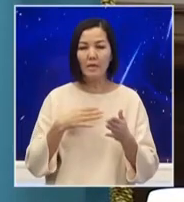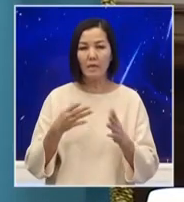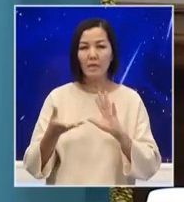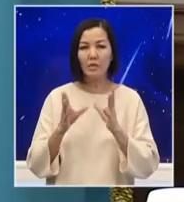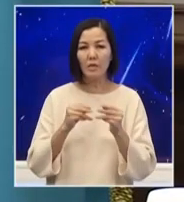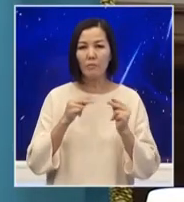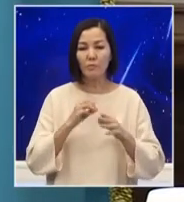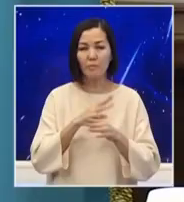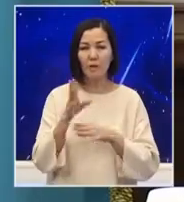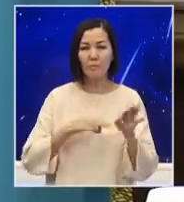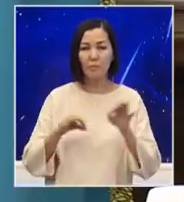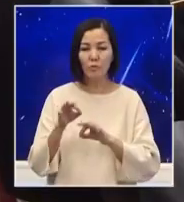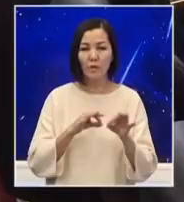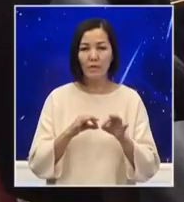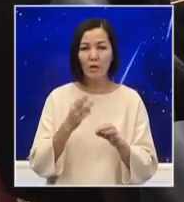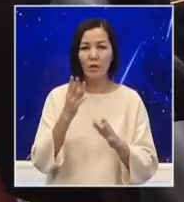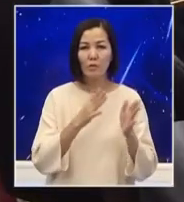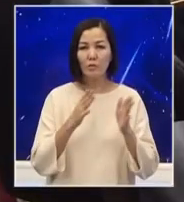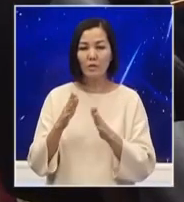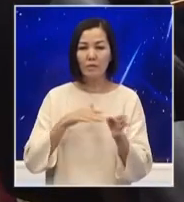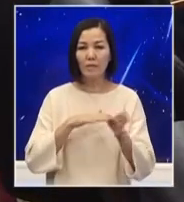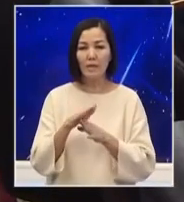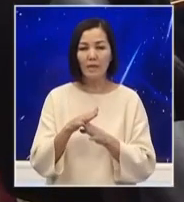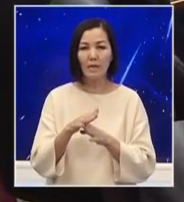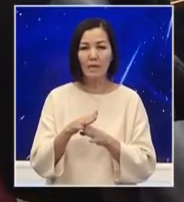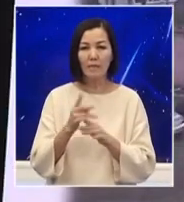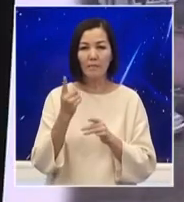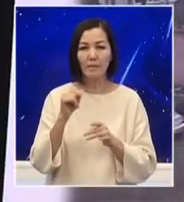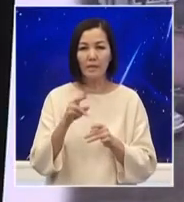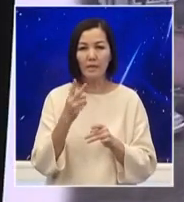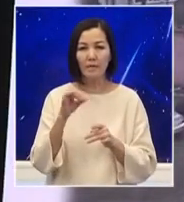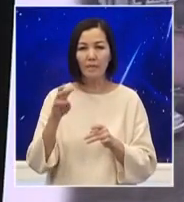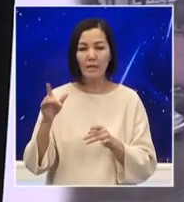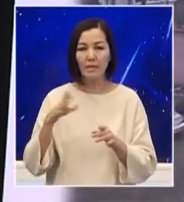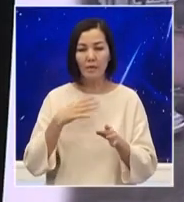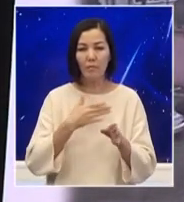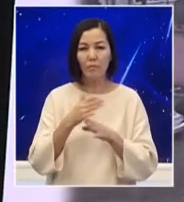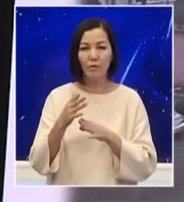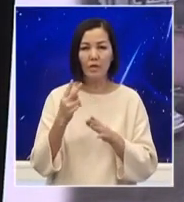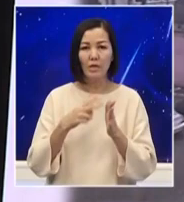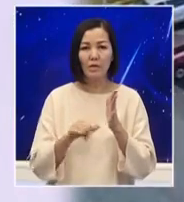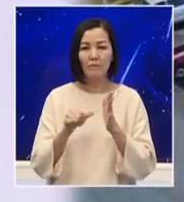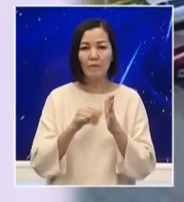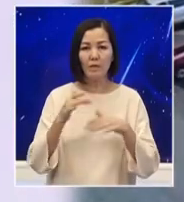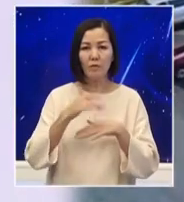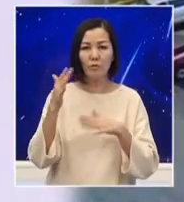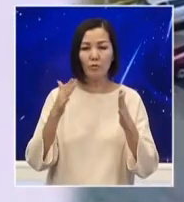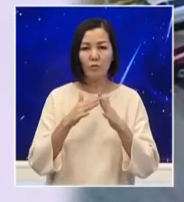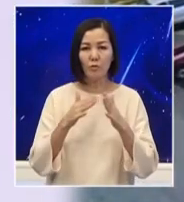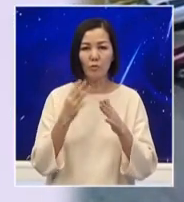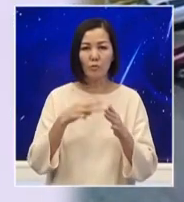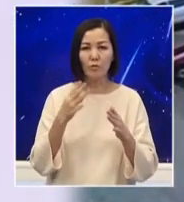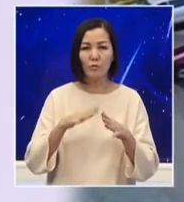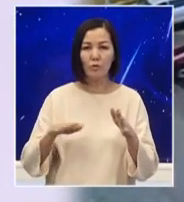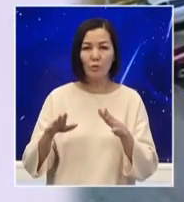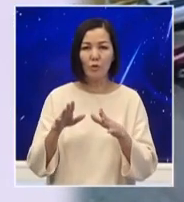іс жұмыспен қамту жол картасымен 3 кезеңмен атқарылды. 1,2 миллиард теңге бөлінді. Нәтижесінде 76 көп пәтерлі тұрғын үйдің 33